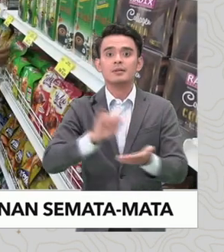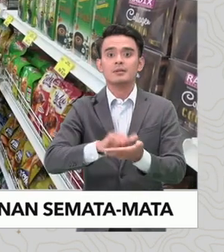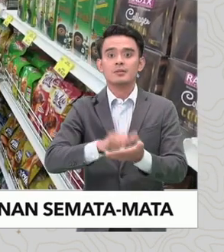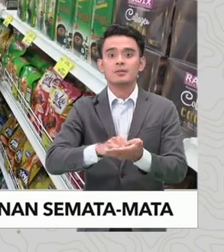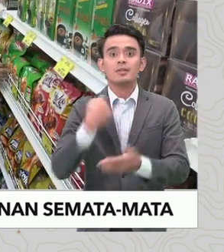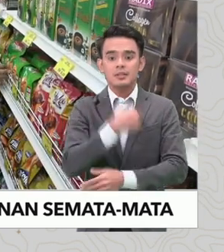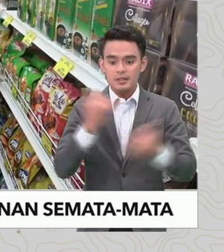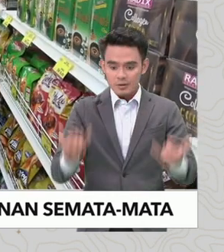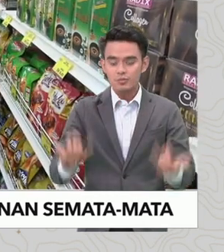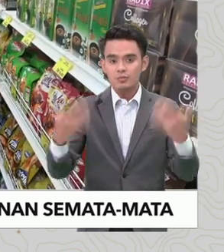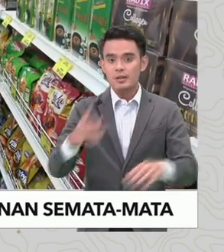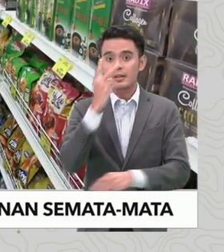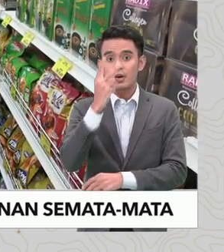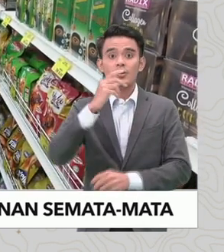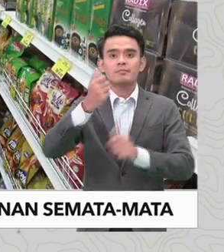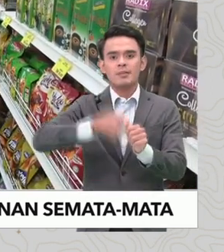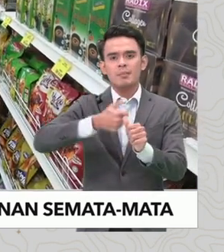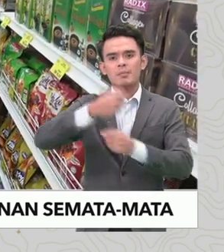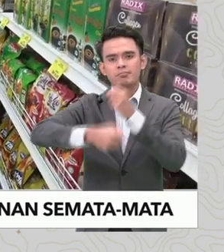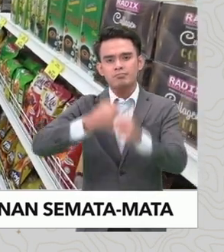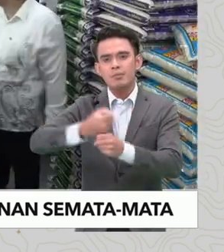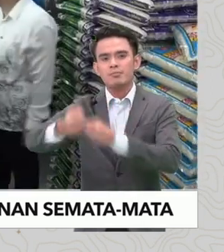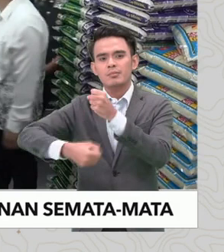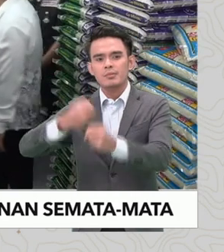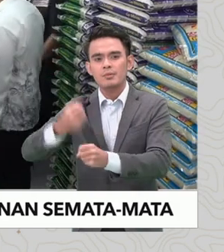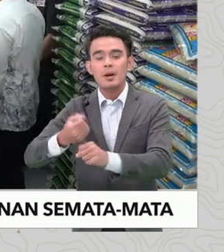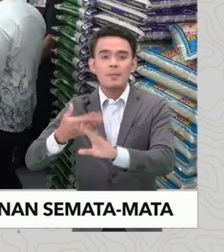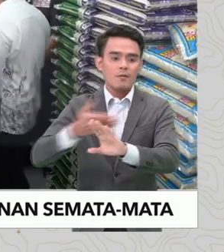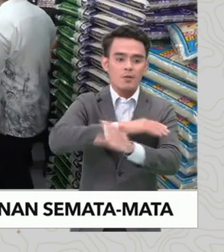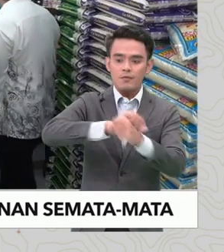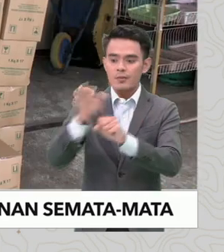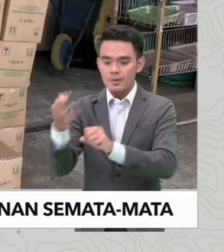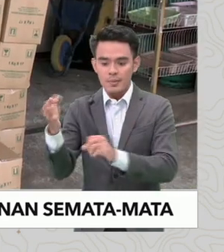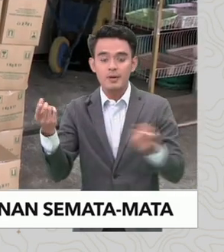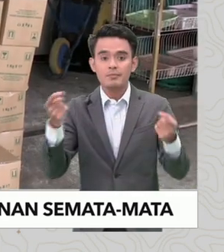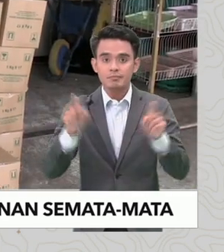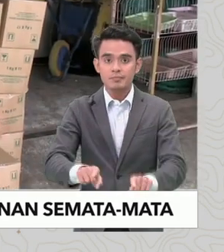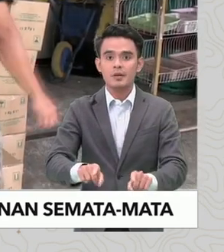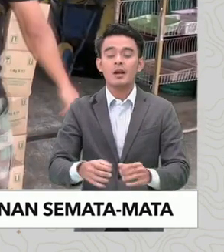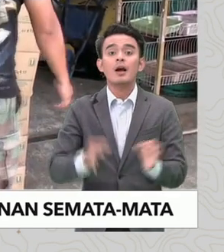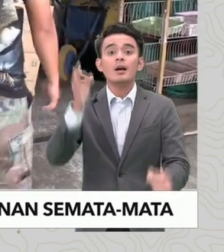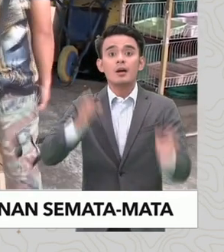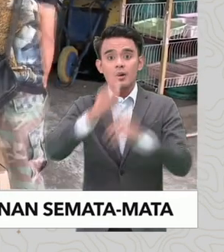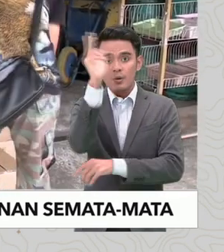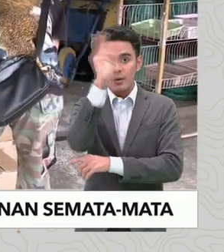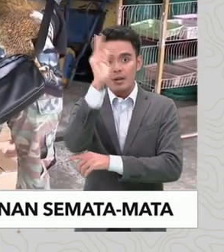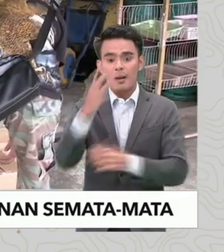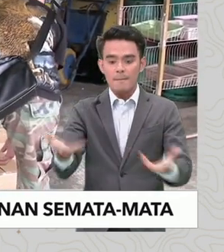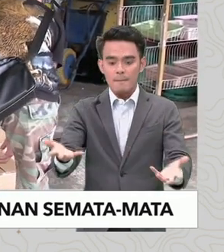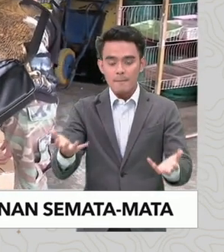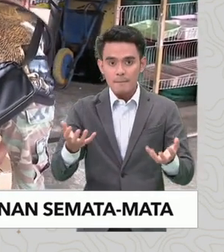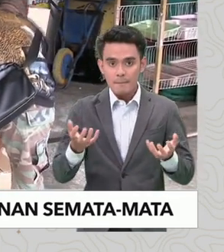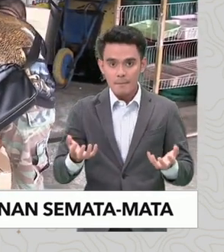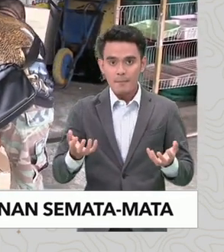telah lihat saban tahun sebelum COVID-19 lagi. Jadi kalau kerajaan mau menganalisis, melihat